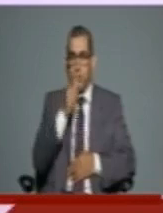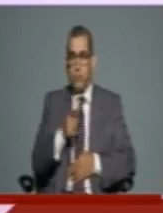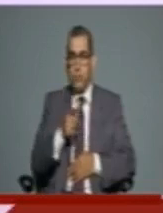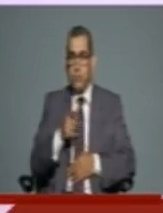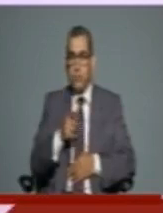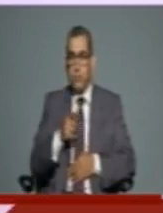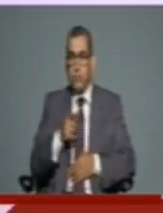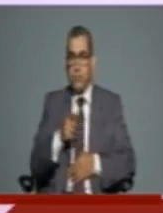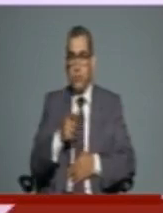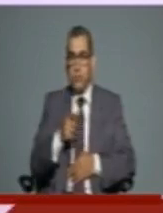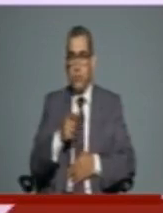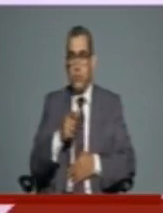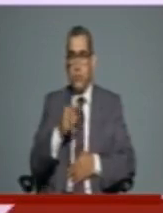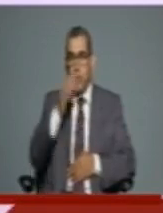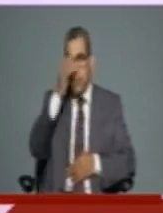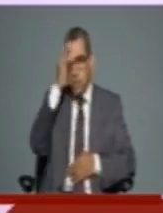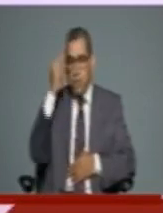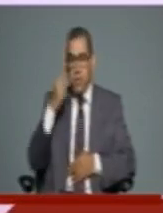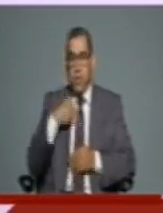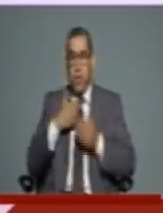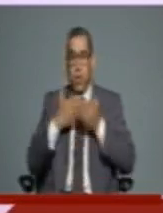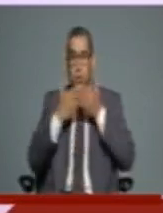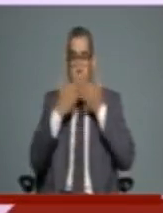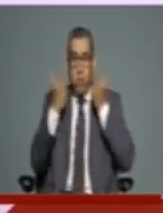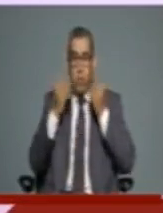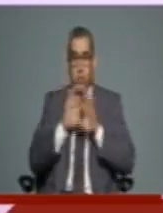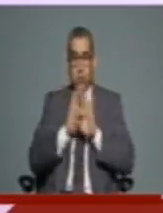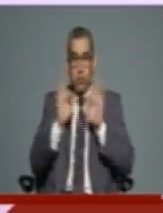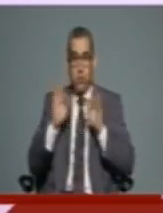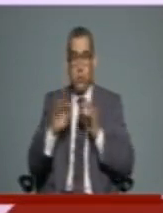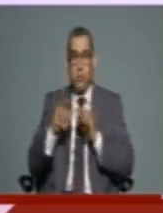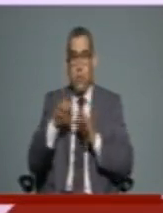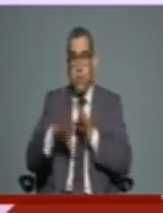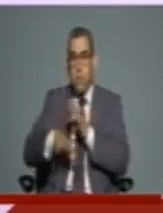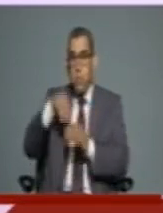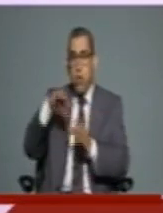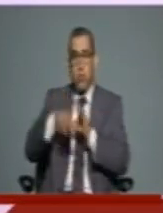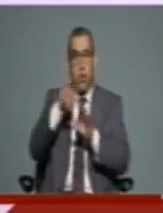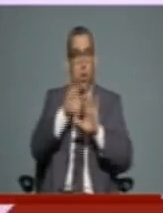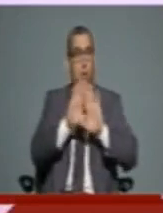إن لم نقم بتنفيذ كل هذه المشروعات